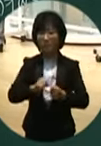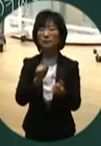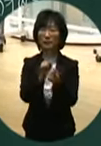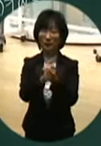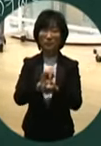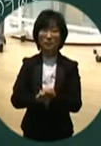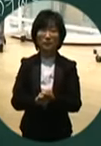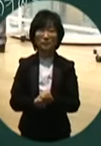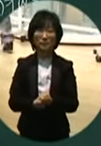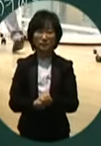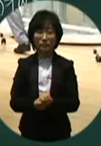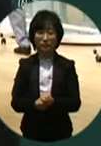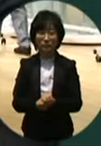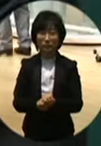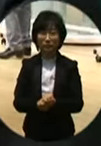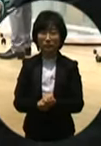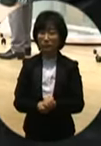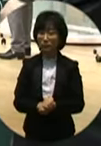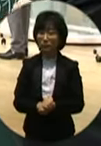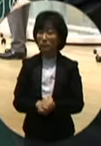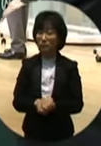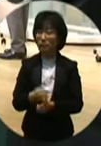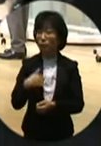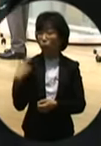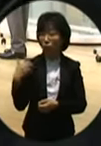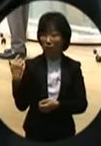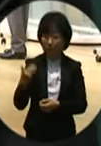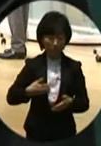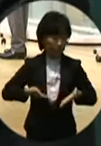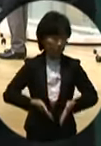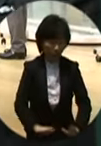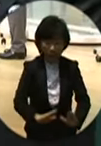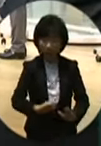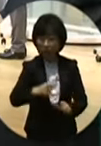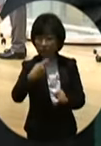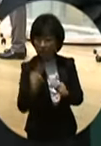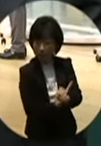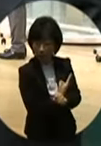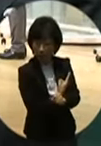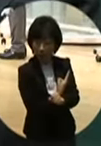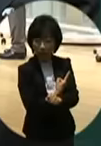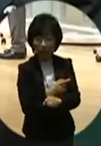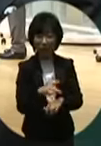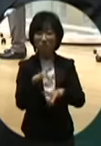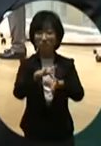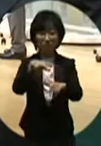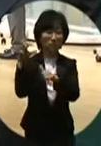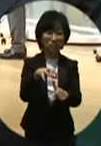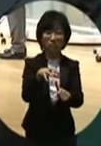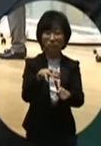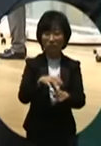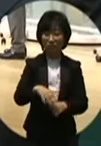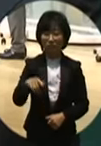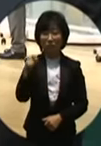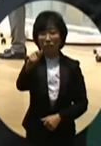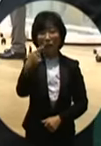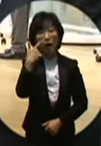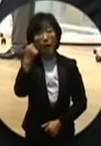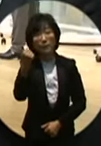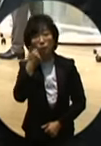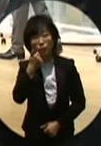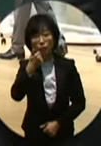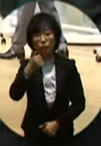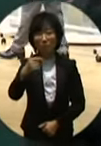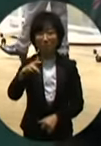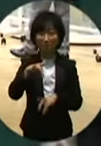모르게 누구에게 잡혀 있냐? 요한복음 8장 44절 예수님이 말씀했어요. 너희 아비 마귀. You're not even aware of it, but then who